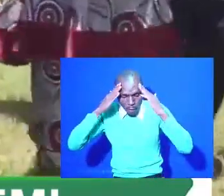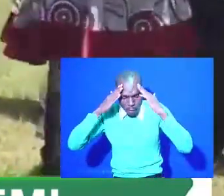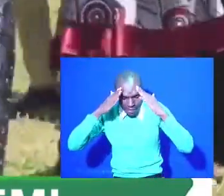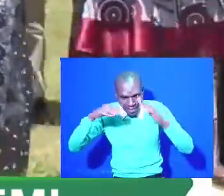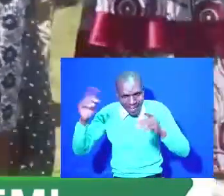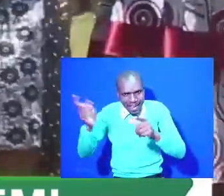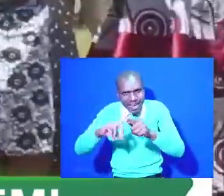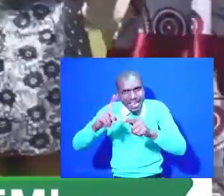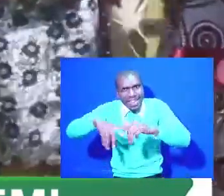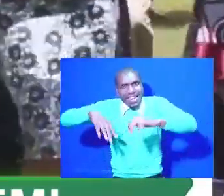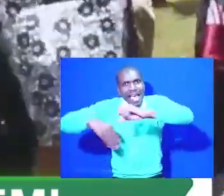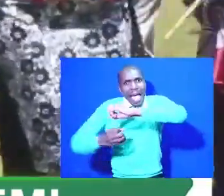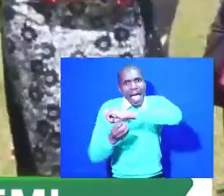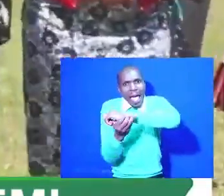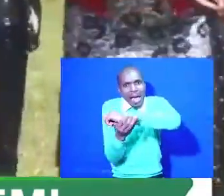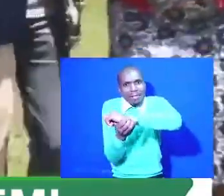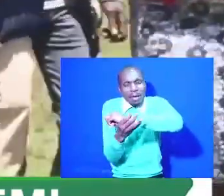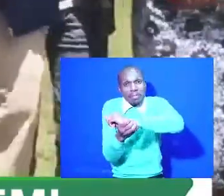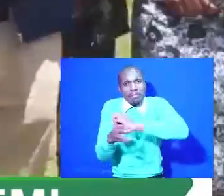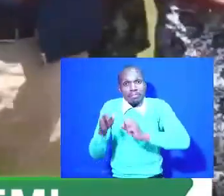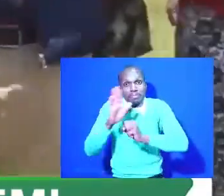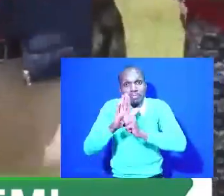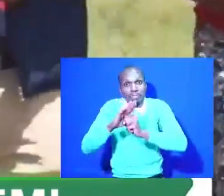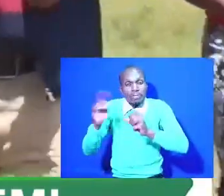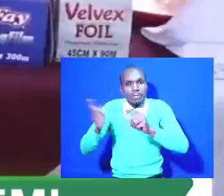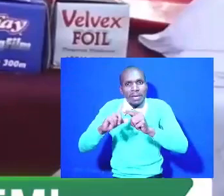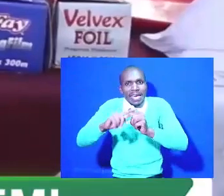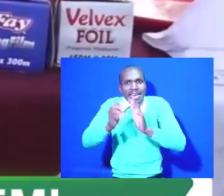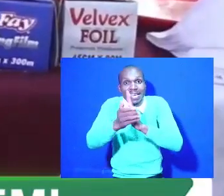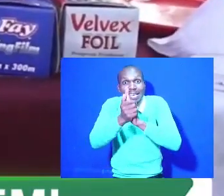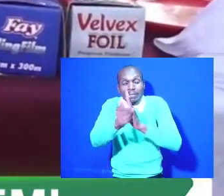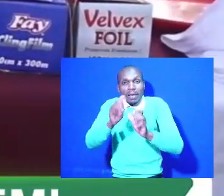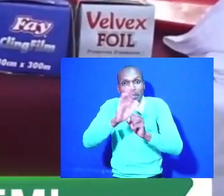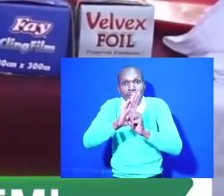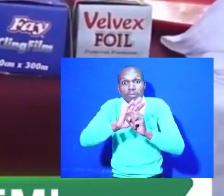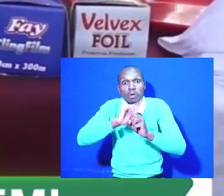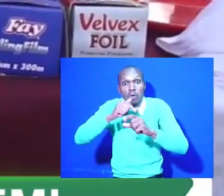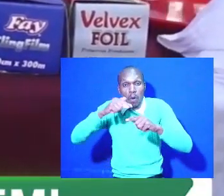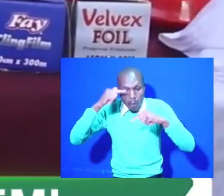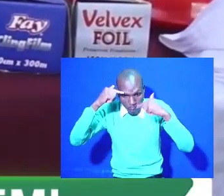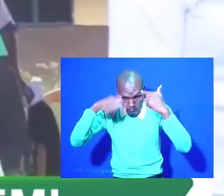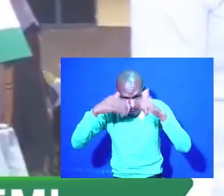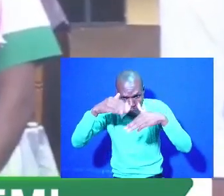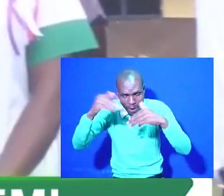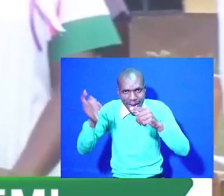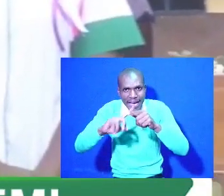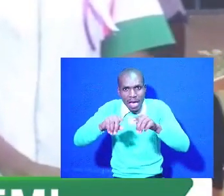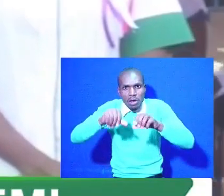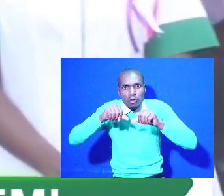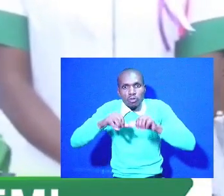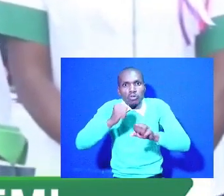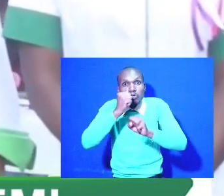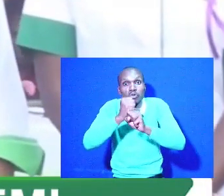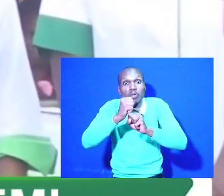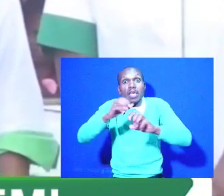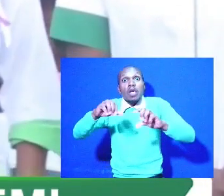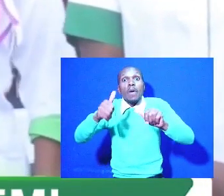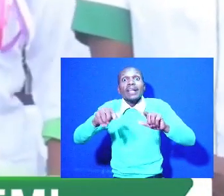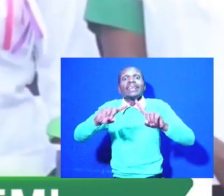kurwa ase abarai. Na boigo abasemia kurwa chinsemo au ilioko gendrago korabia ase